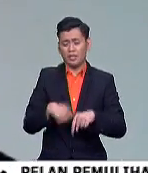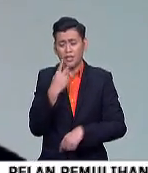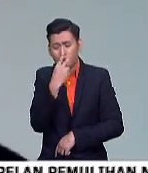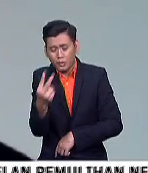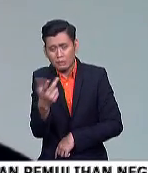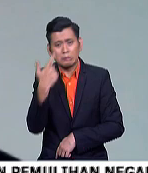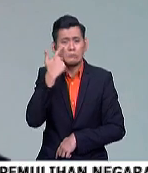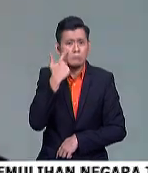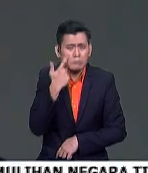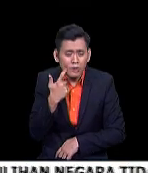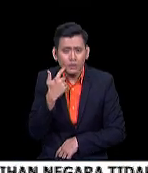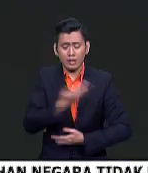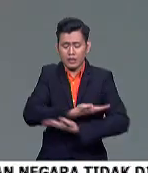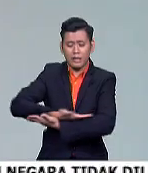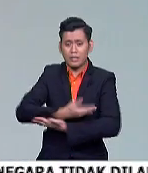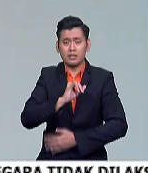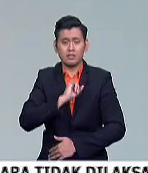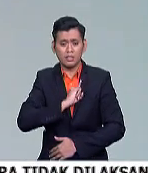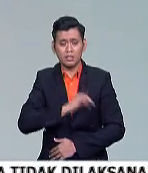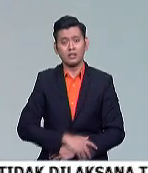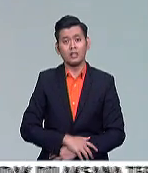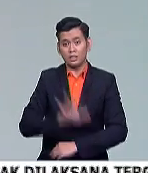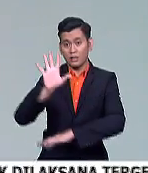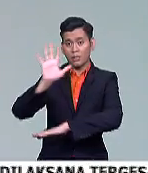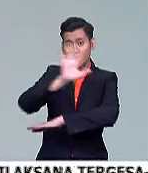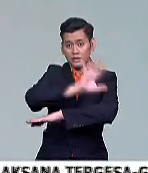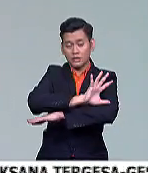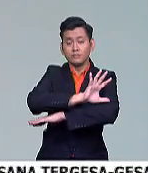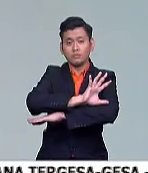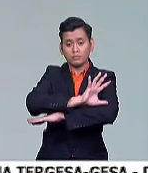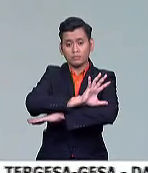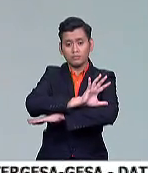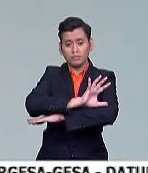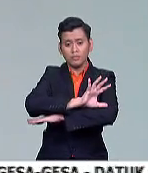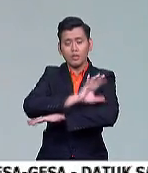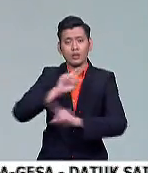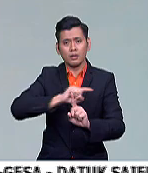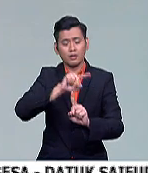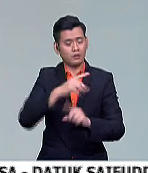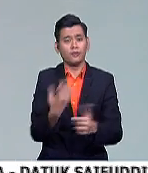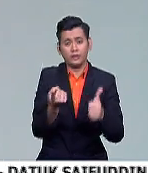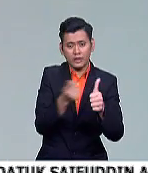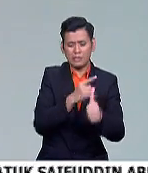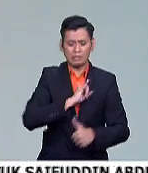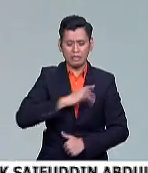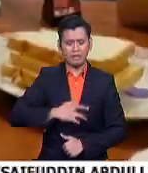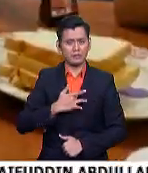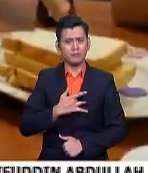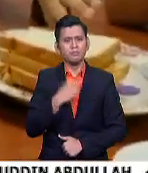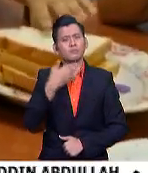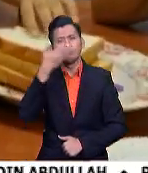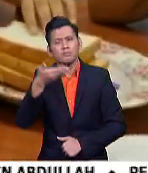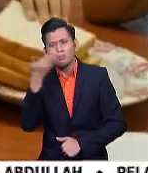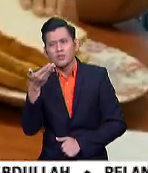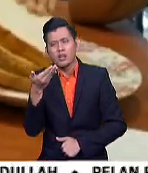tengok nak tengok. 5 hari yang pertama, diri bau diri rasa memang tak ada. Kita nak makan